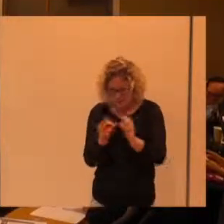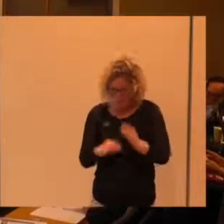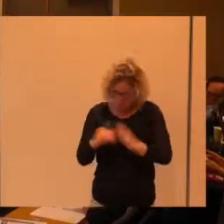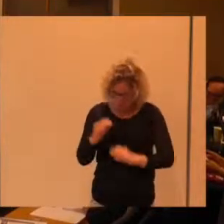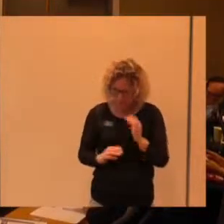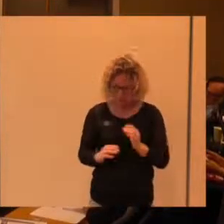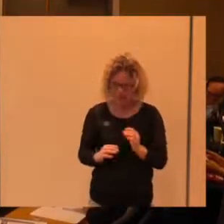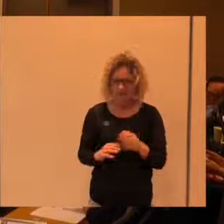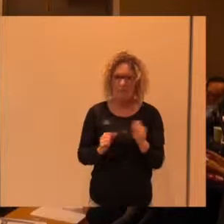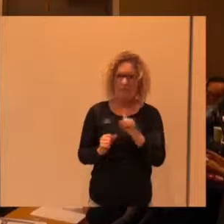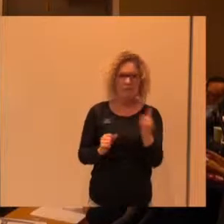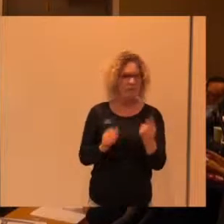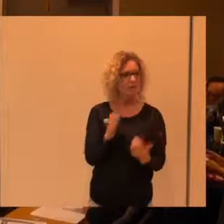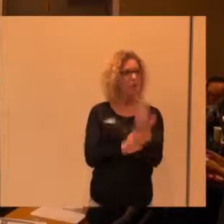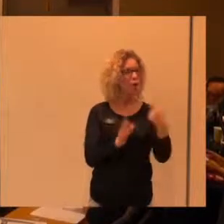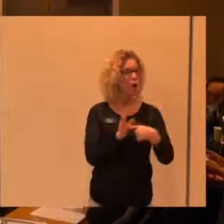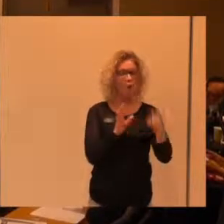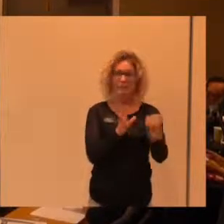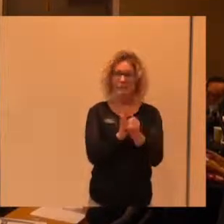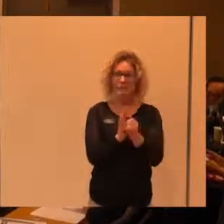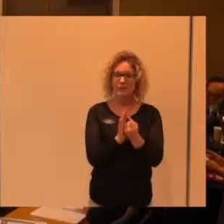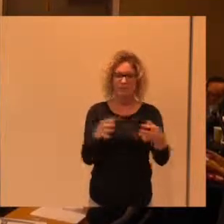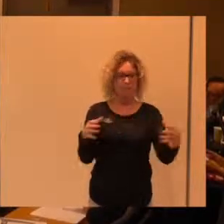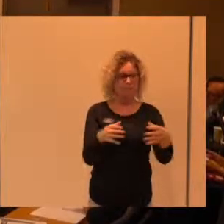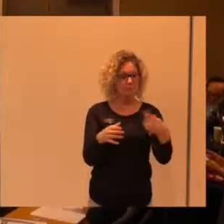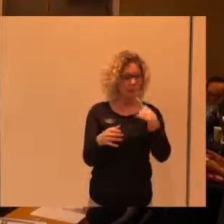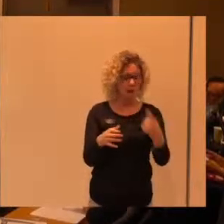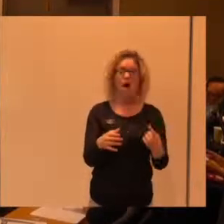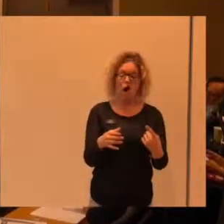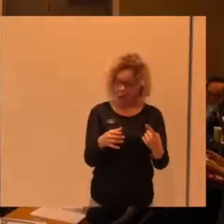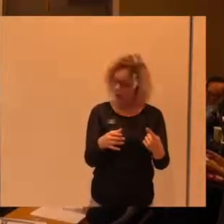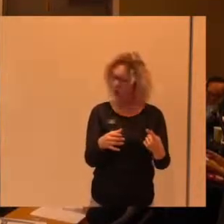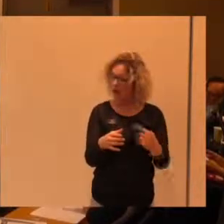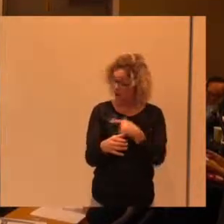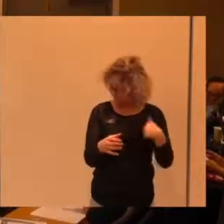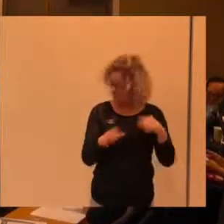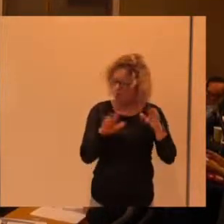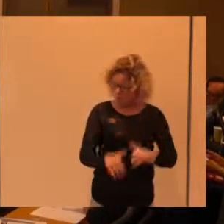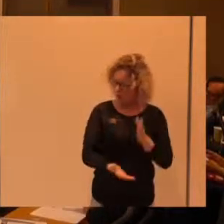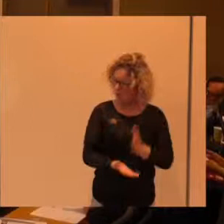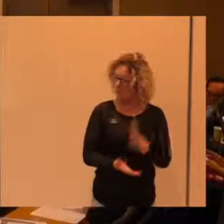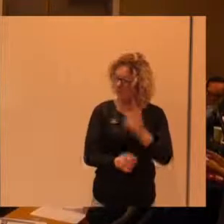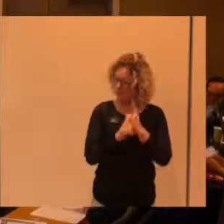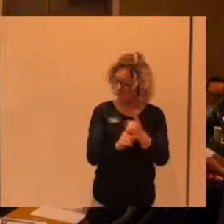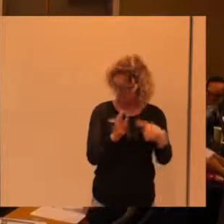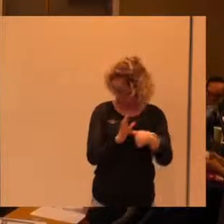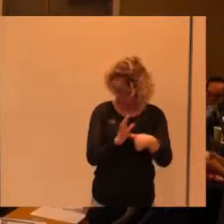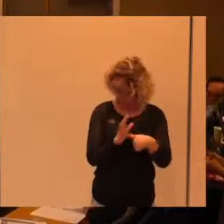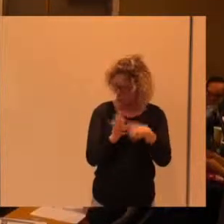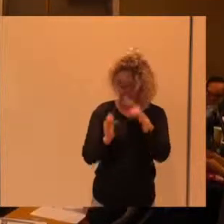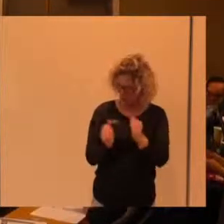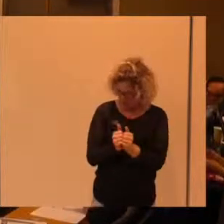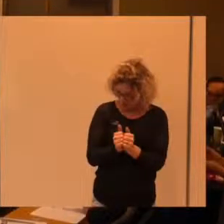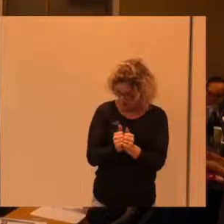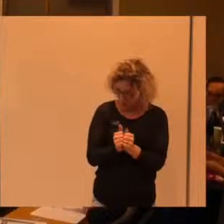hantera det här. Sen kommer en lagstiftande församling från sidan och säger, ja men då har vi bestämt att enligt lagens sätt att se på det